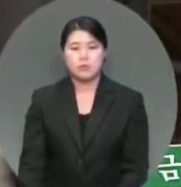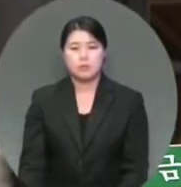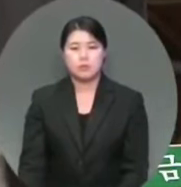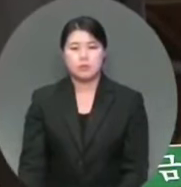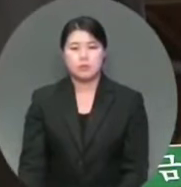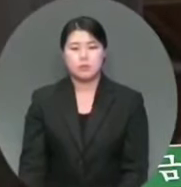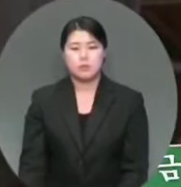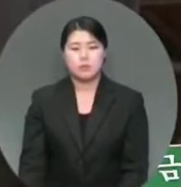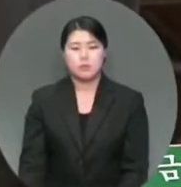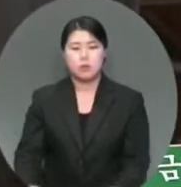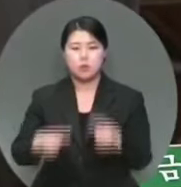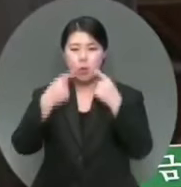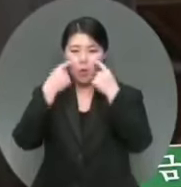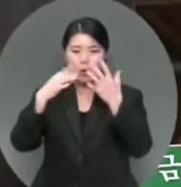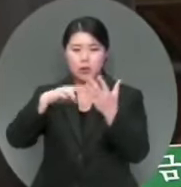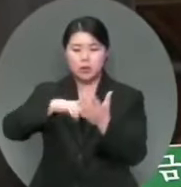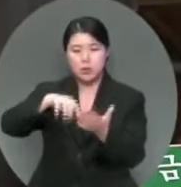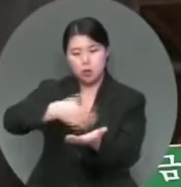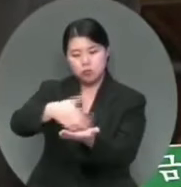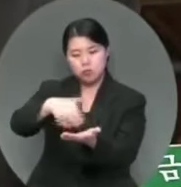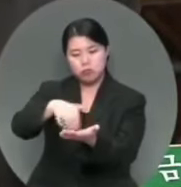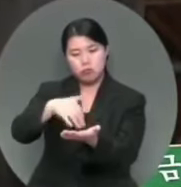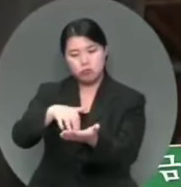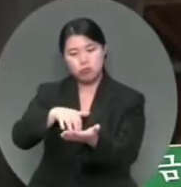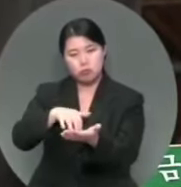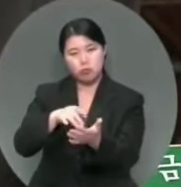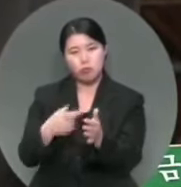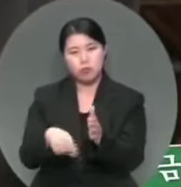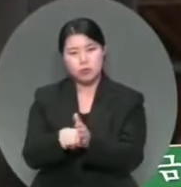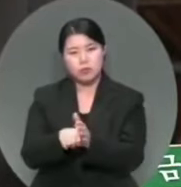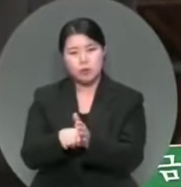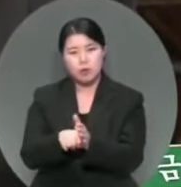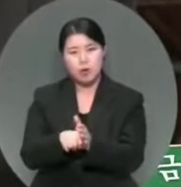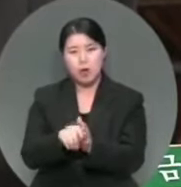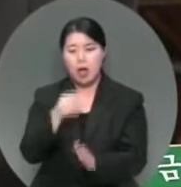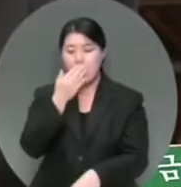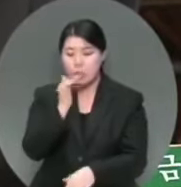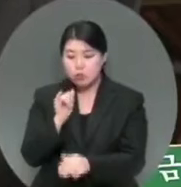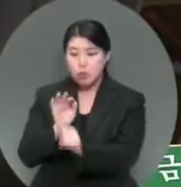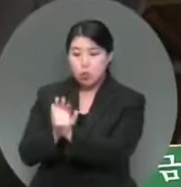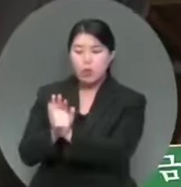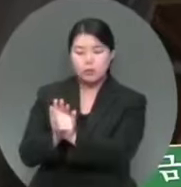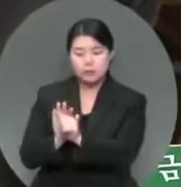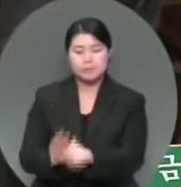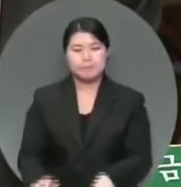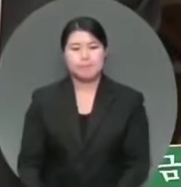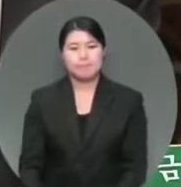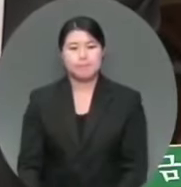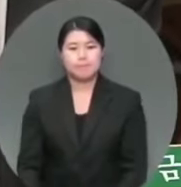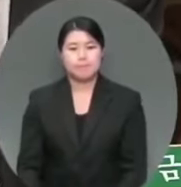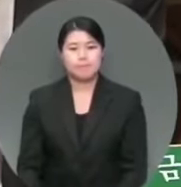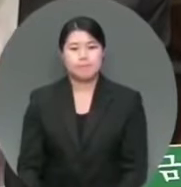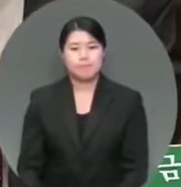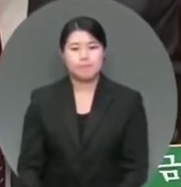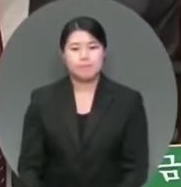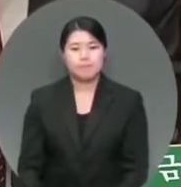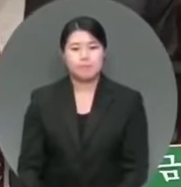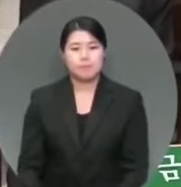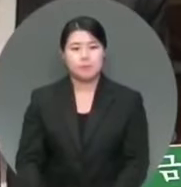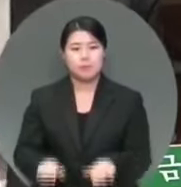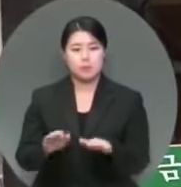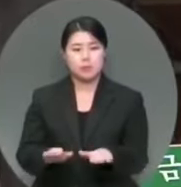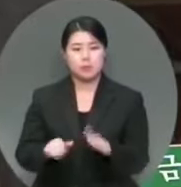어쨌든 정확한 세수 추계를 위해서 필요한 것 중에서 저희가 할 수 있는 걸 한번 해보겠습니다. 지금